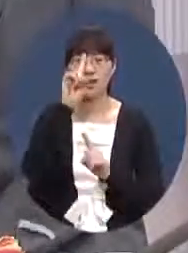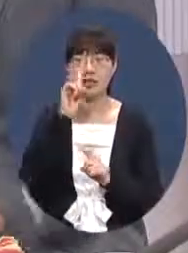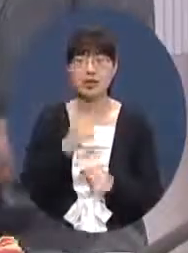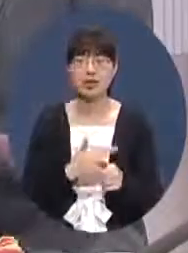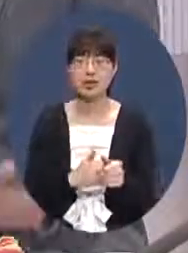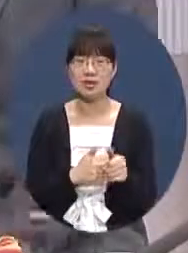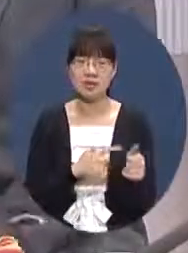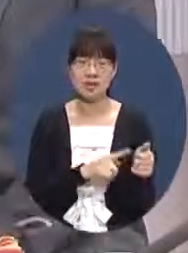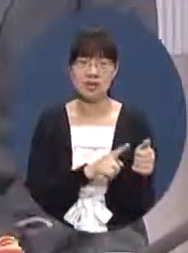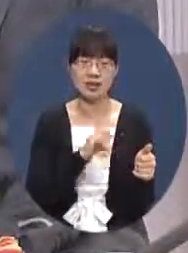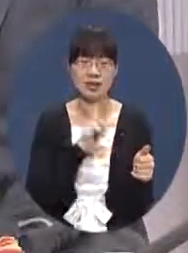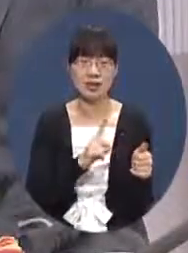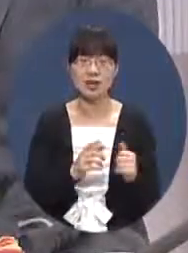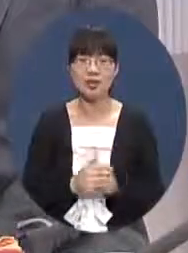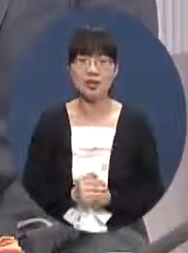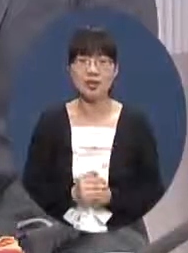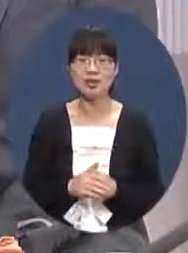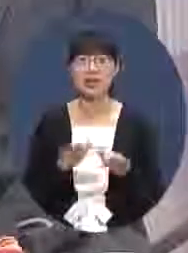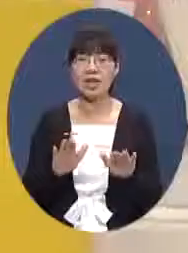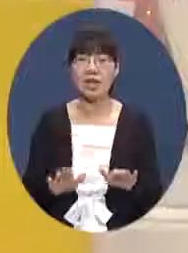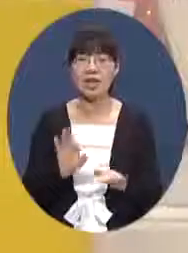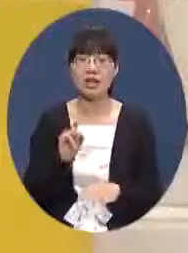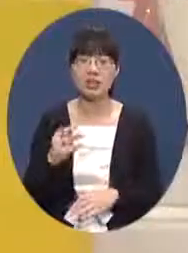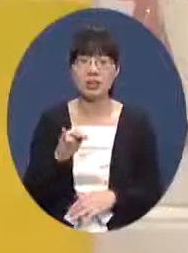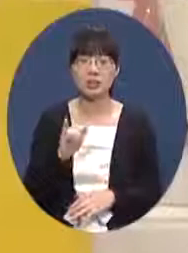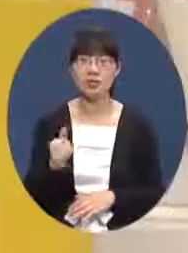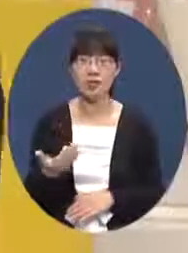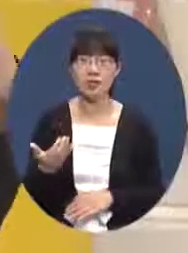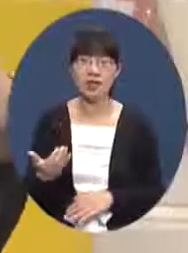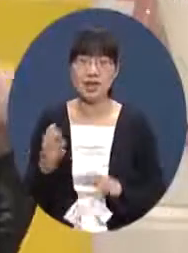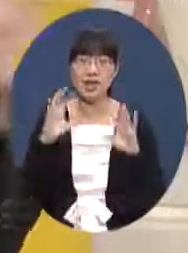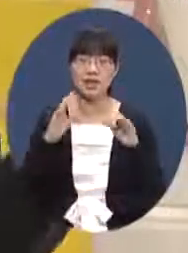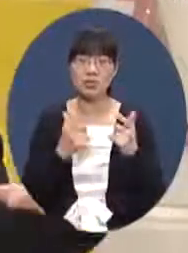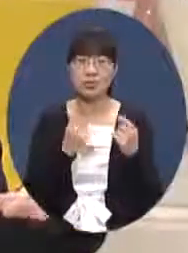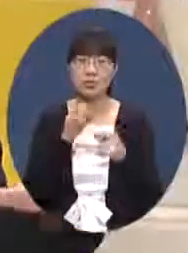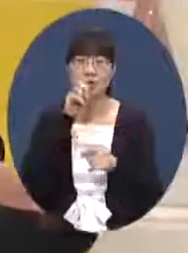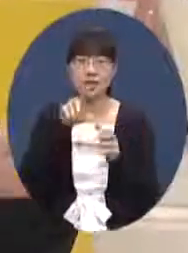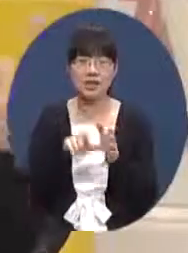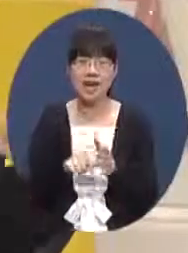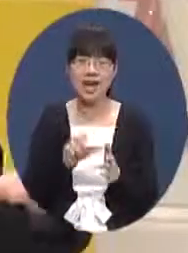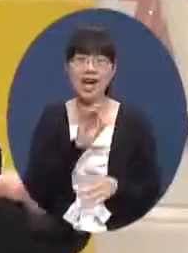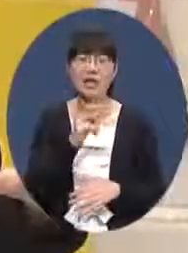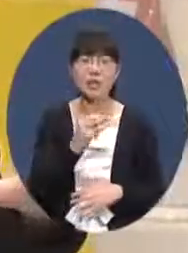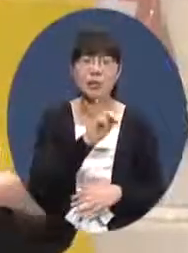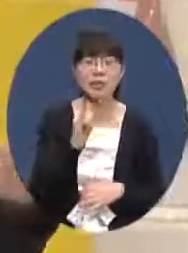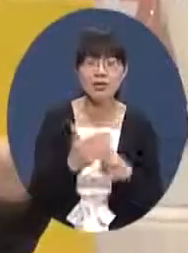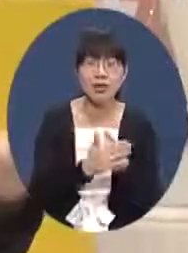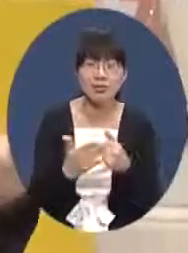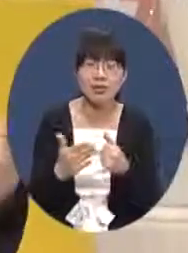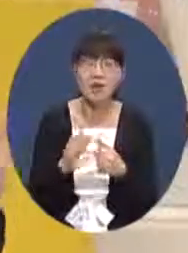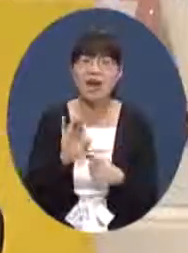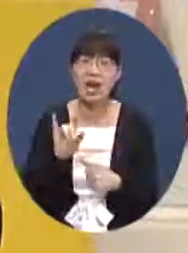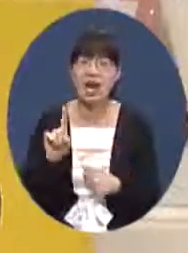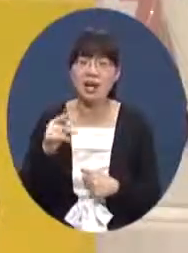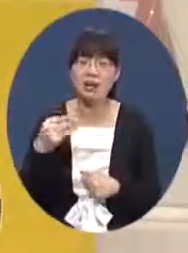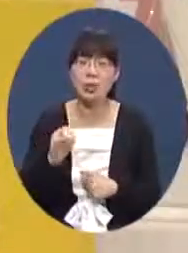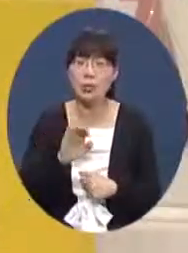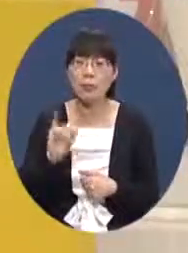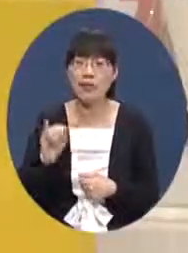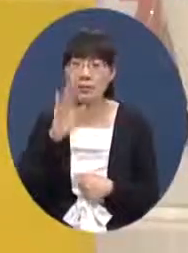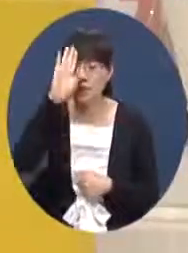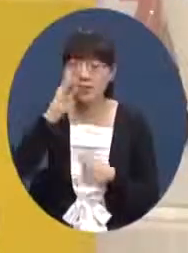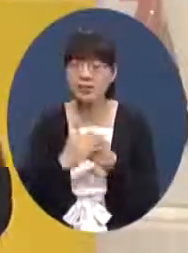선생님께 다시 말씀해 주세요. 그래서 지금 아토피는 아까 아이들이 다 얘기할 때 아토피 때문에요. 아토피 때문에 얘기 참 많이 하잖아요.